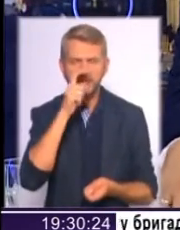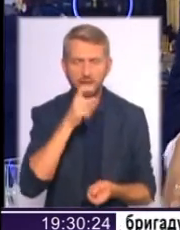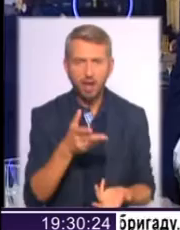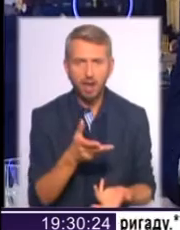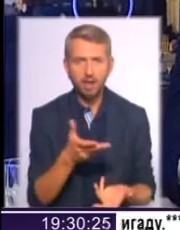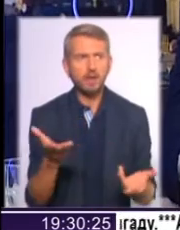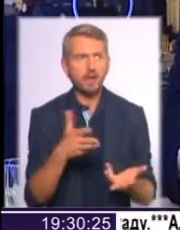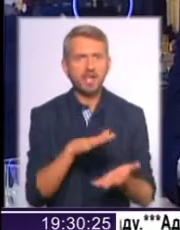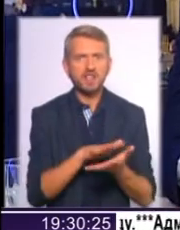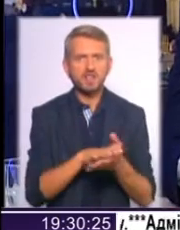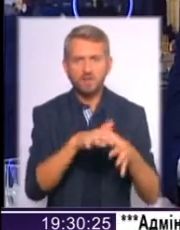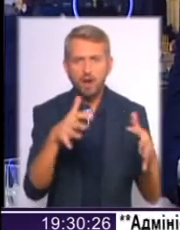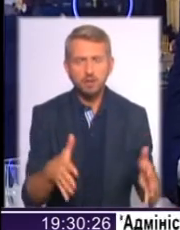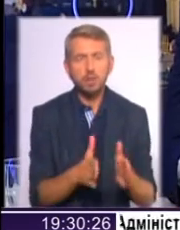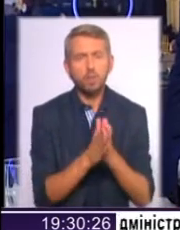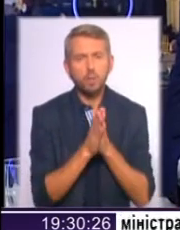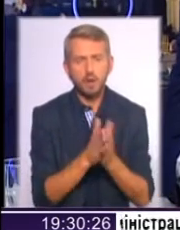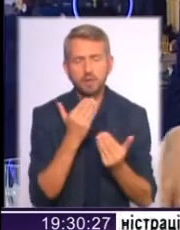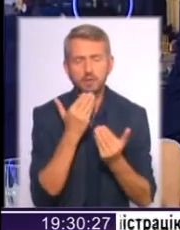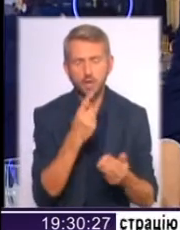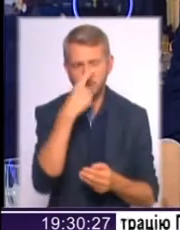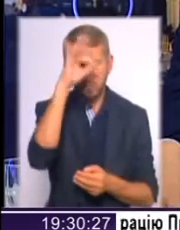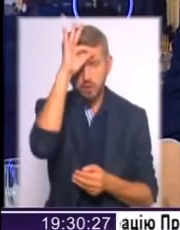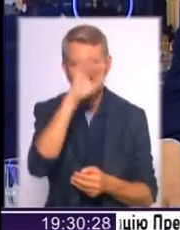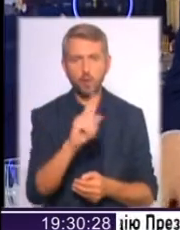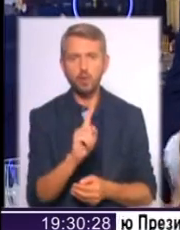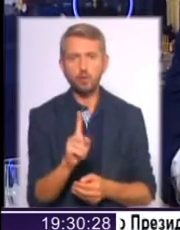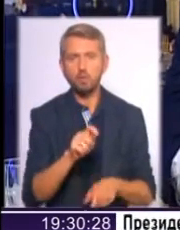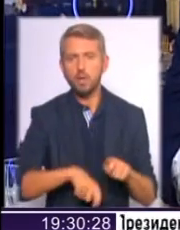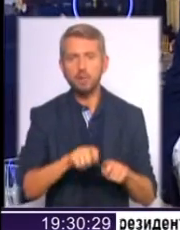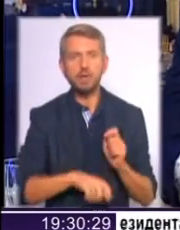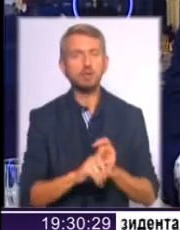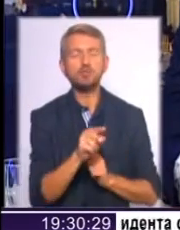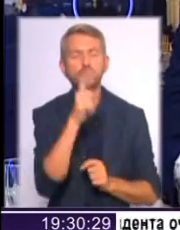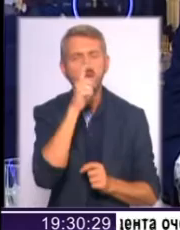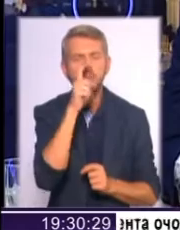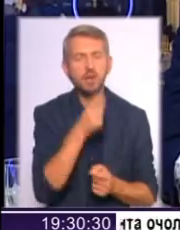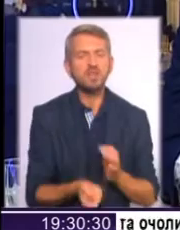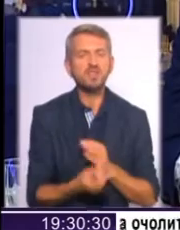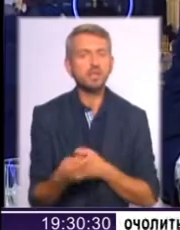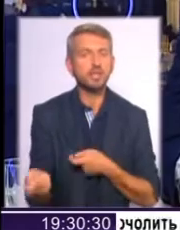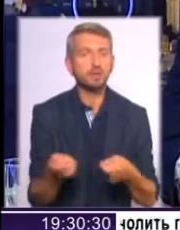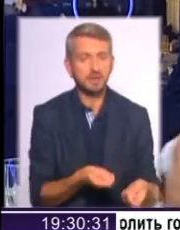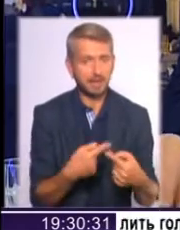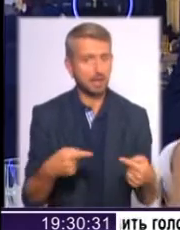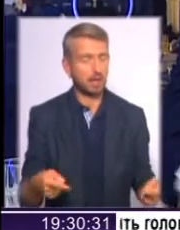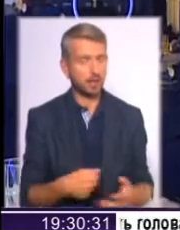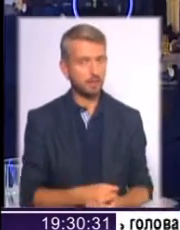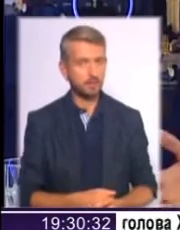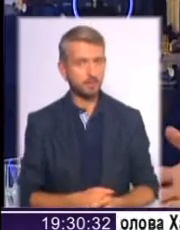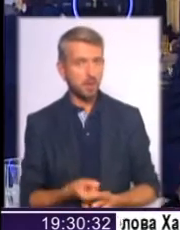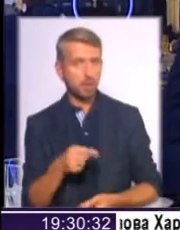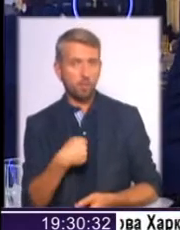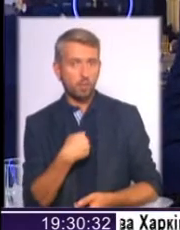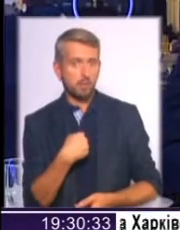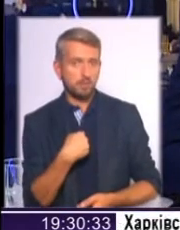якесь звалище, будь ласка, звертайтесь в поліцію для того, щоб перевірили, що то за сміття, звідки воно їде взеться, і так далі. Так. Тому ми не